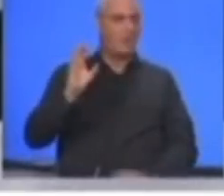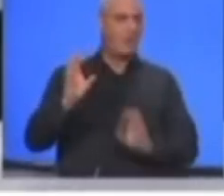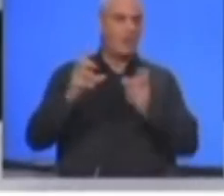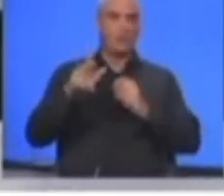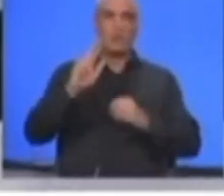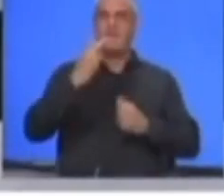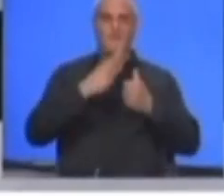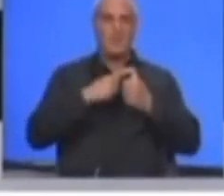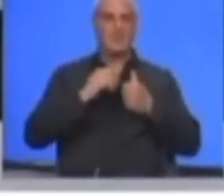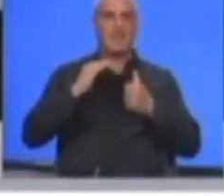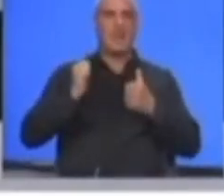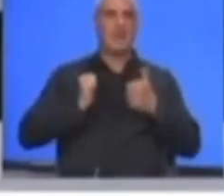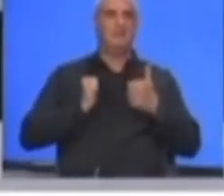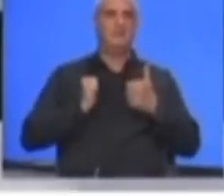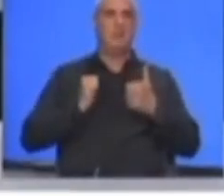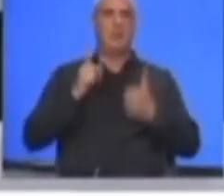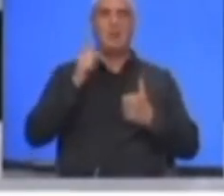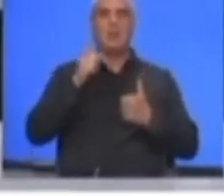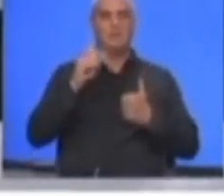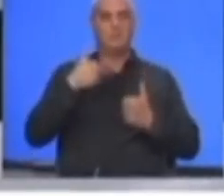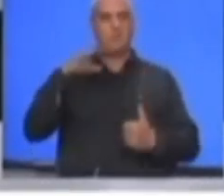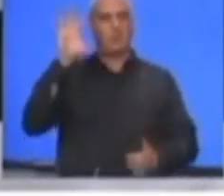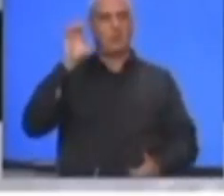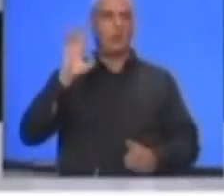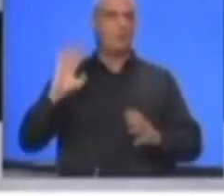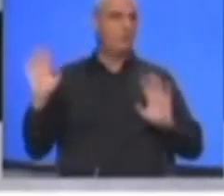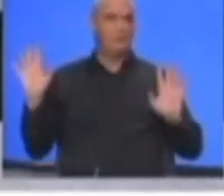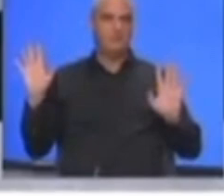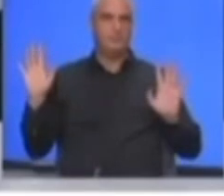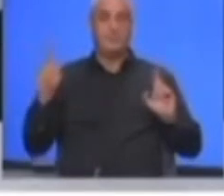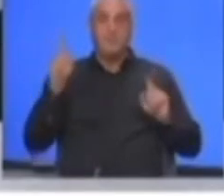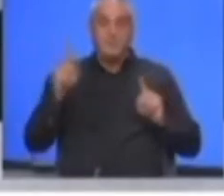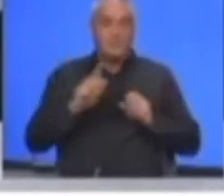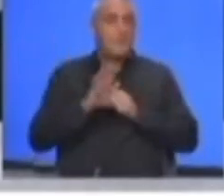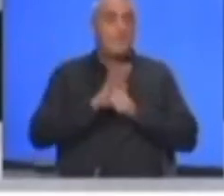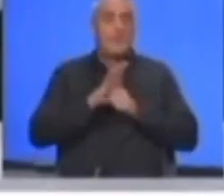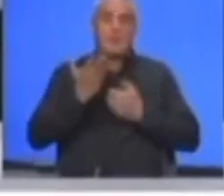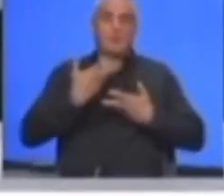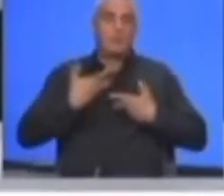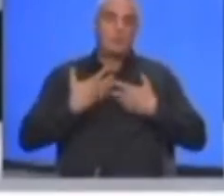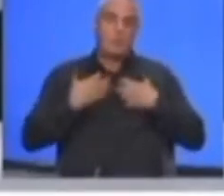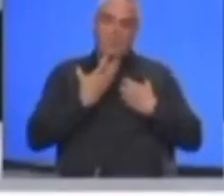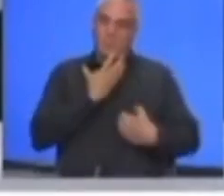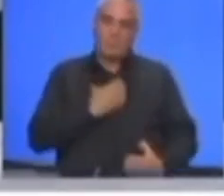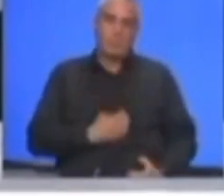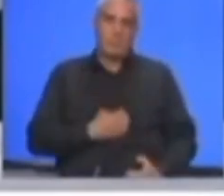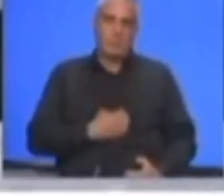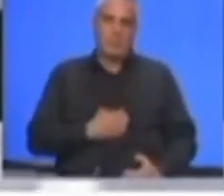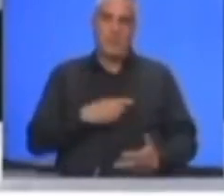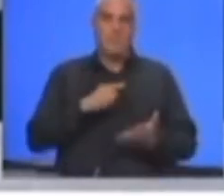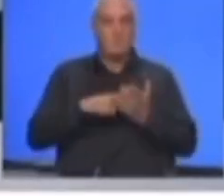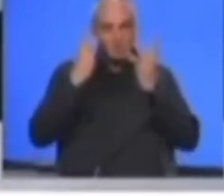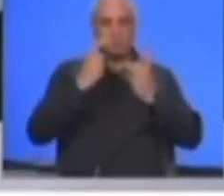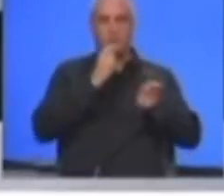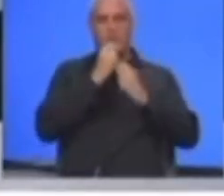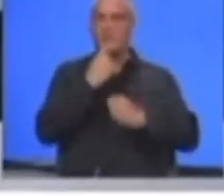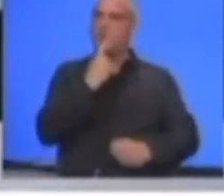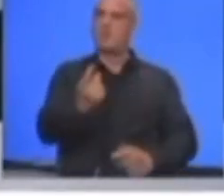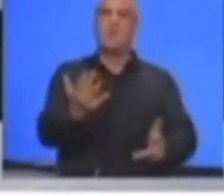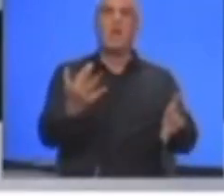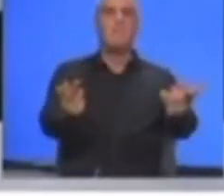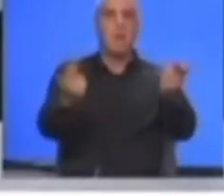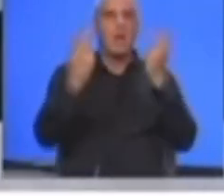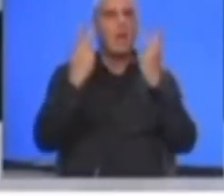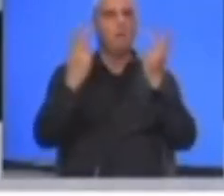ב' וגלי צה"ל. אלה מה שאנחנו קולטים. וזה מפוצץ, וזה מוריד את המורל, ובגלל זה חשוב להתראיין פה, להגיד כמה